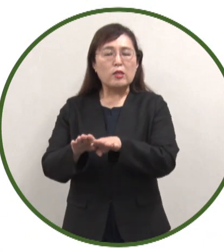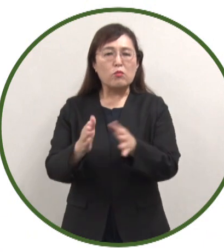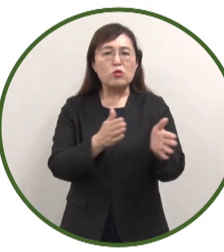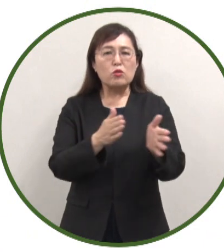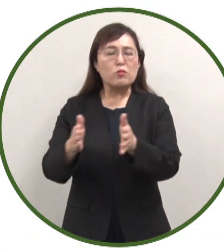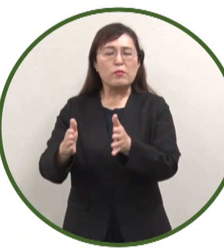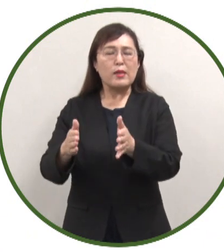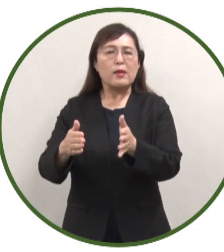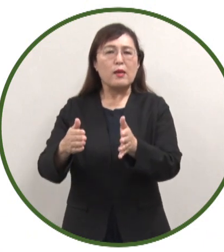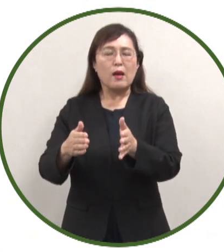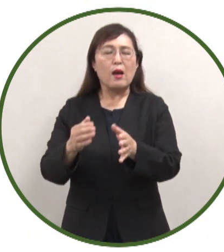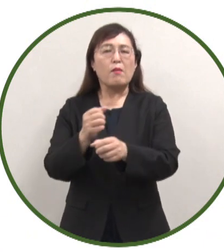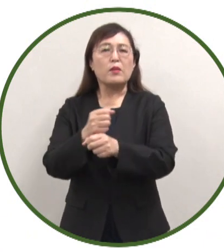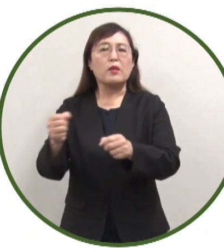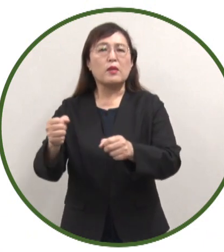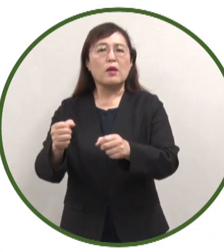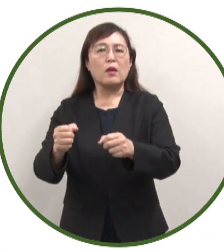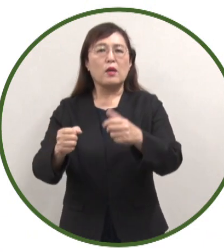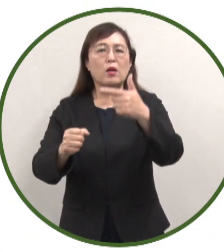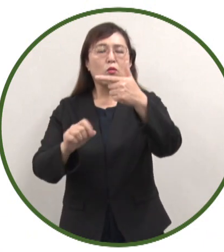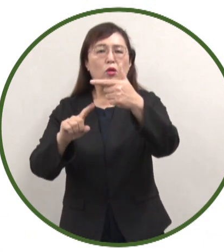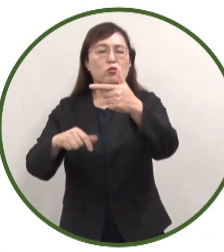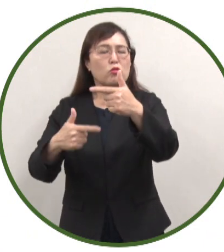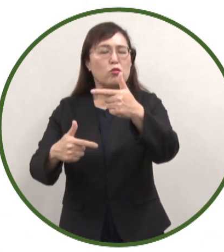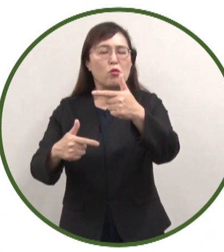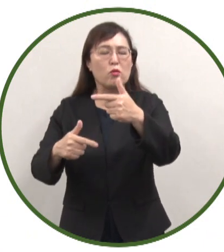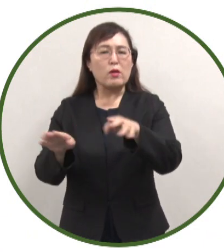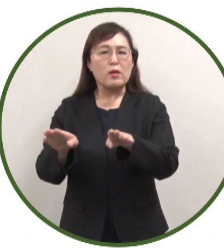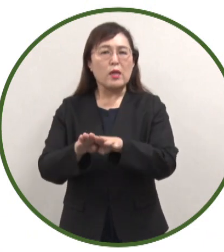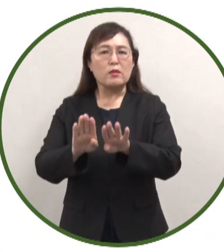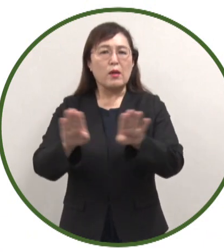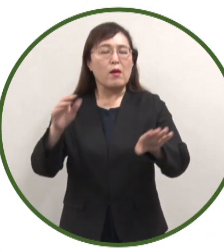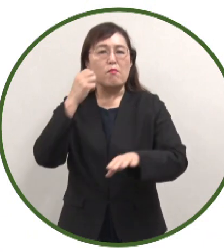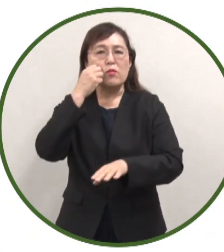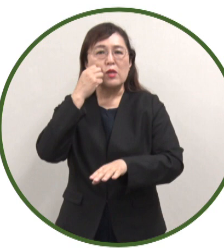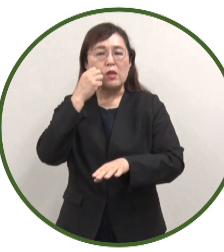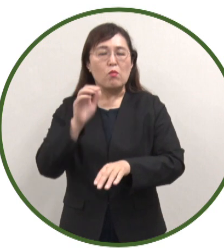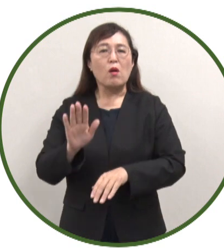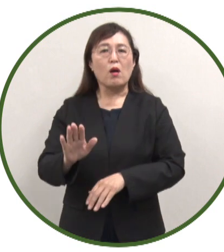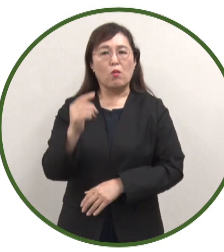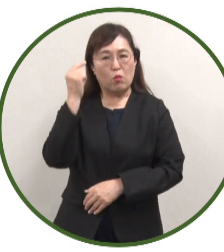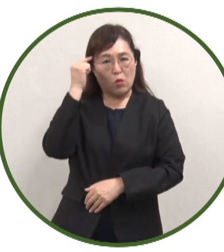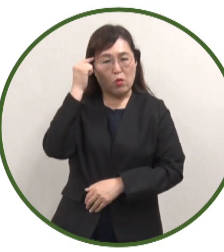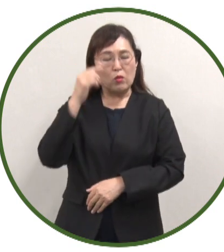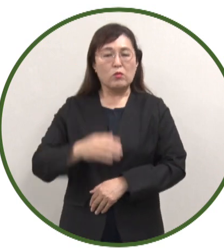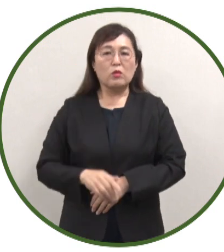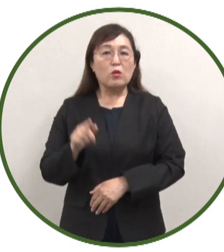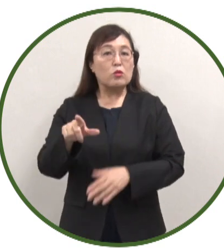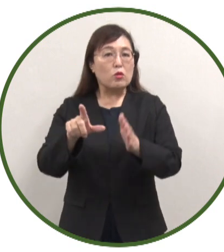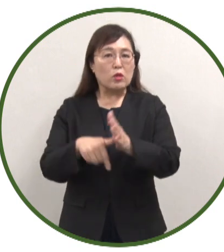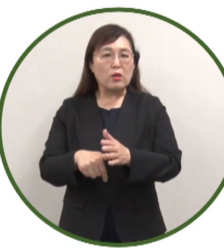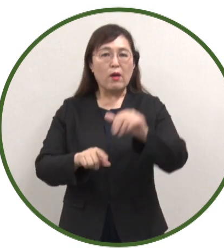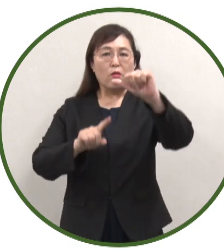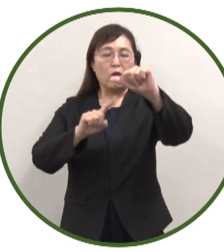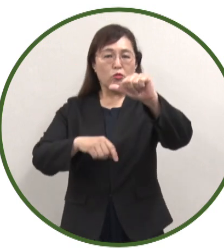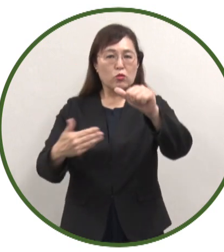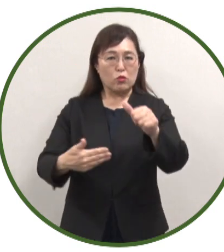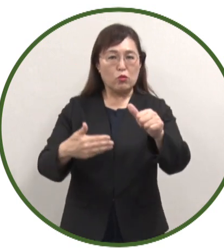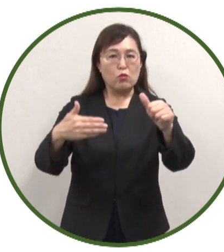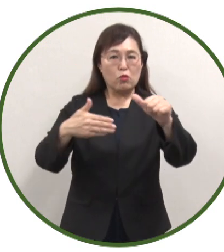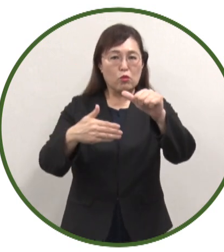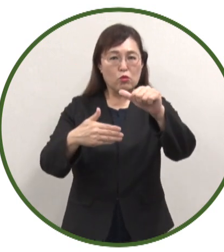開始が5月16日に間に合わない場合もあろうかと思います。その場合でも5月19日まで